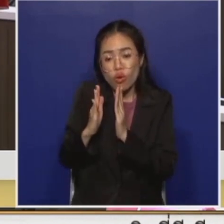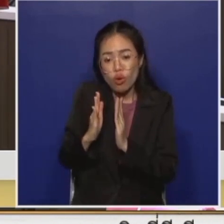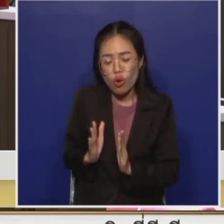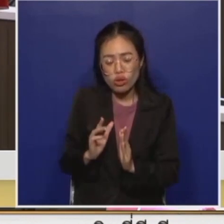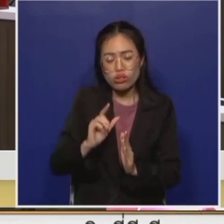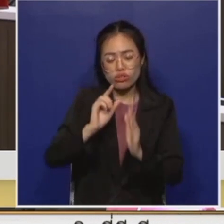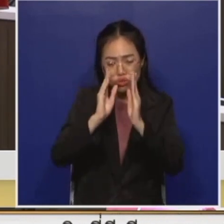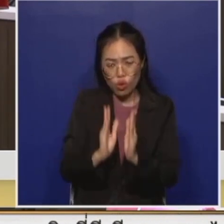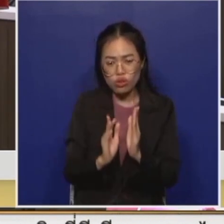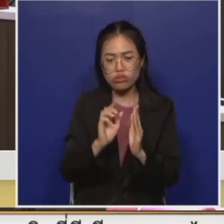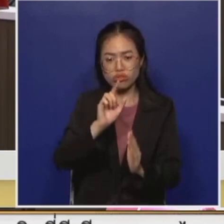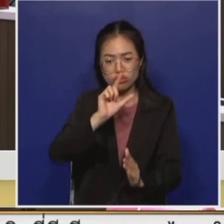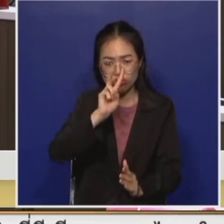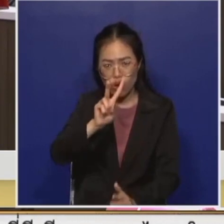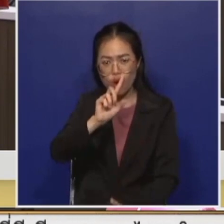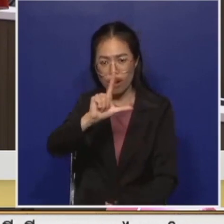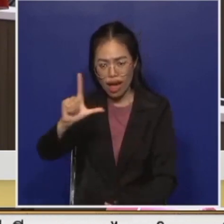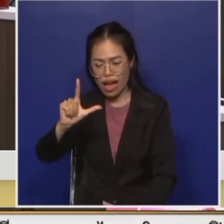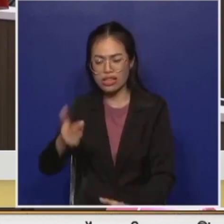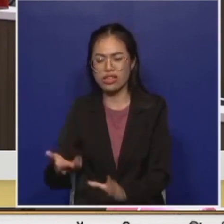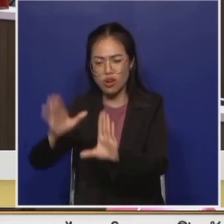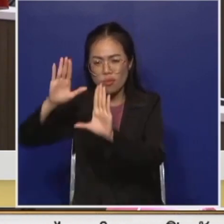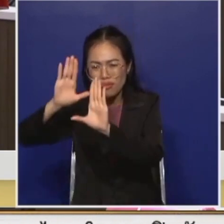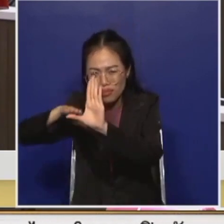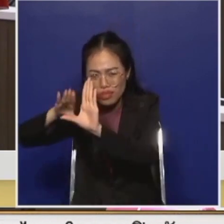สองล้านอย่างง้อยนะครับที่จะต้องมาลงทะเบียน